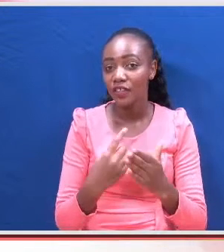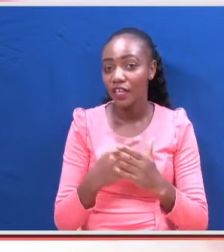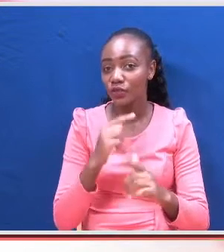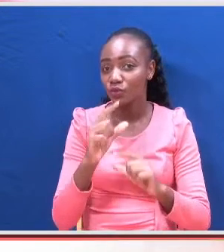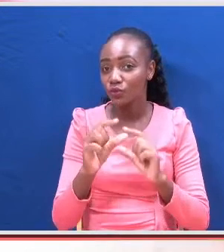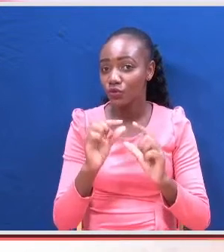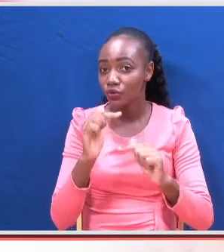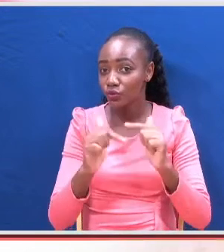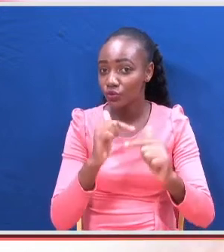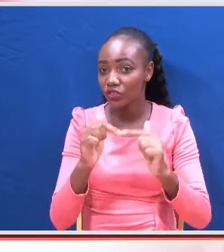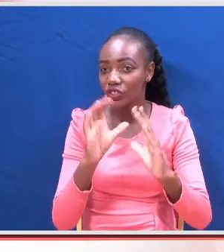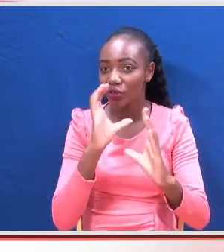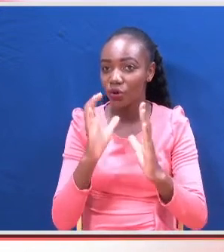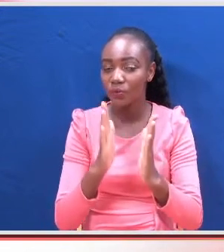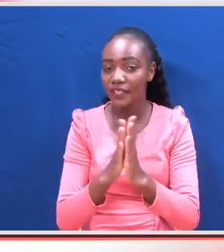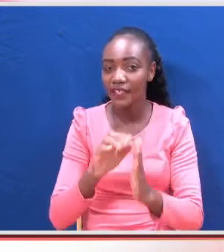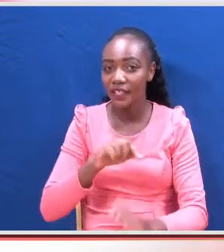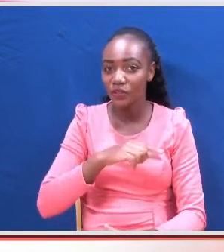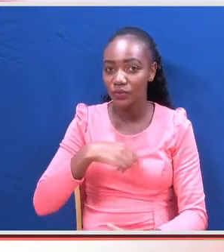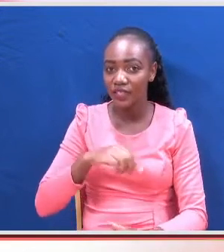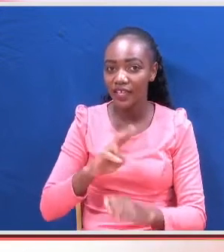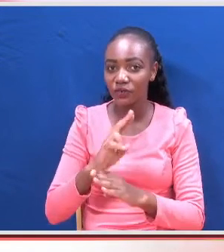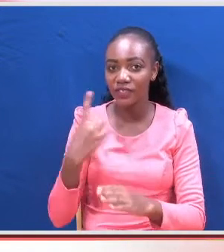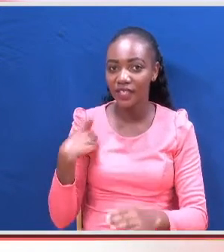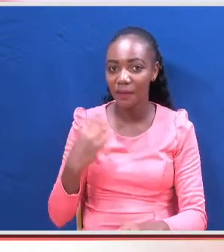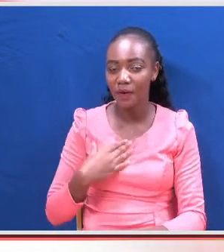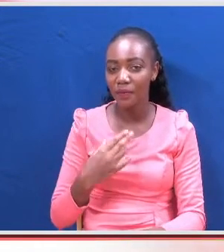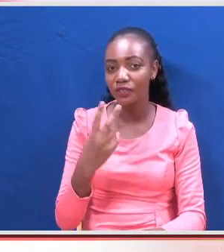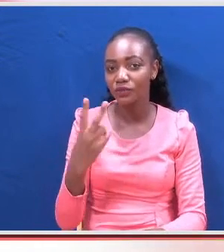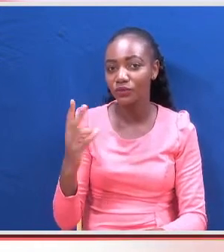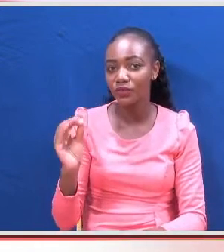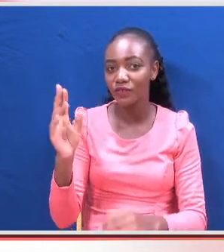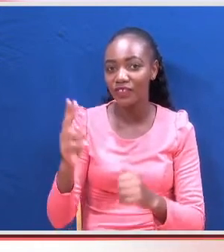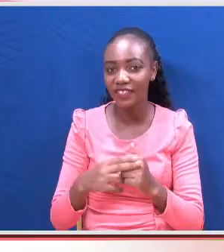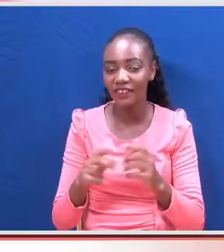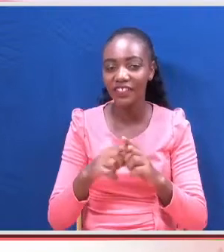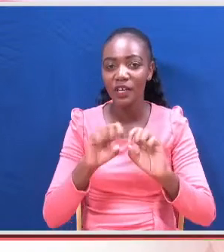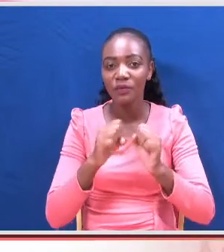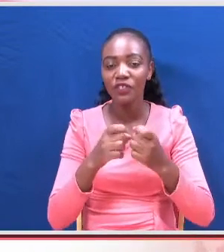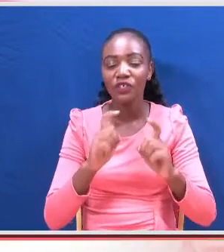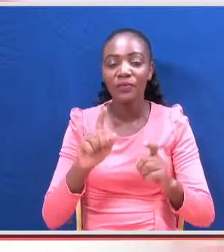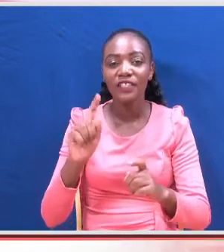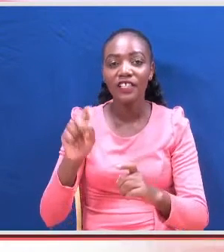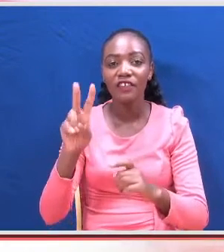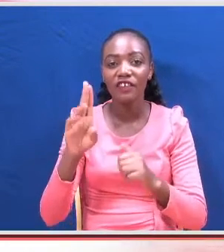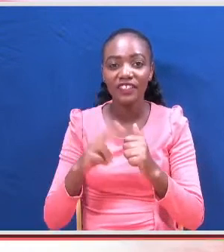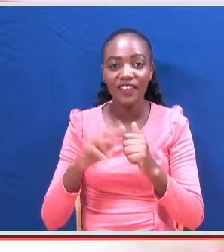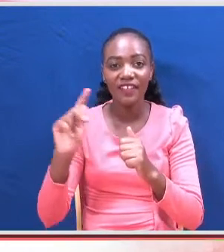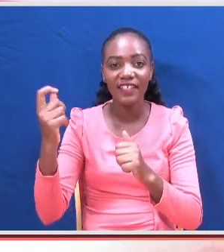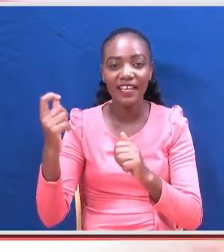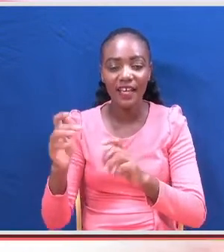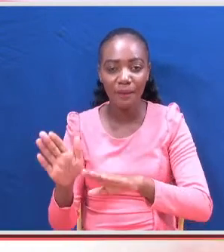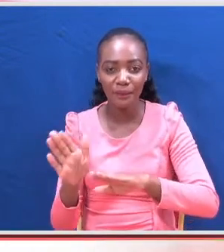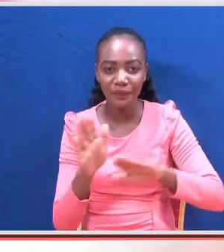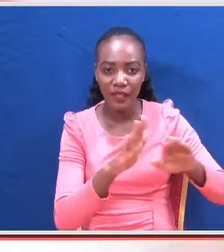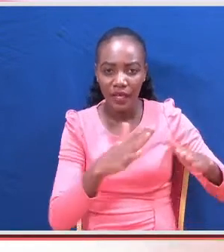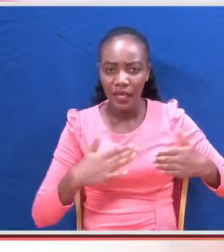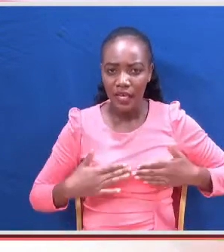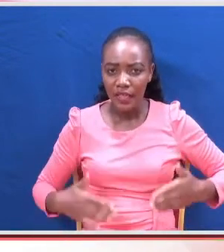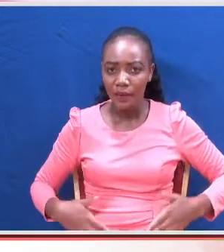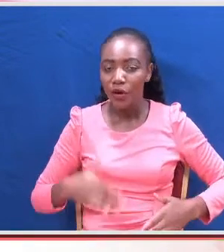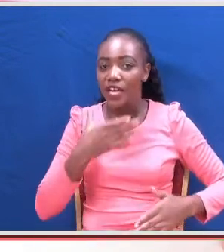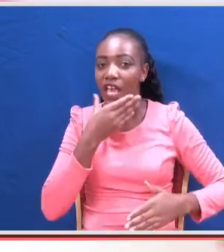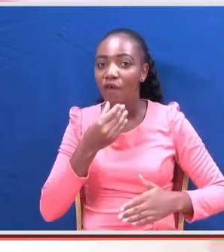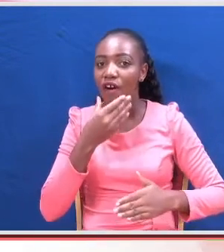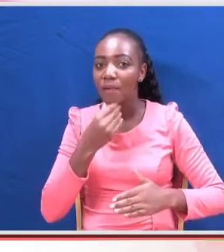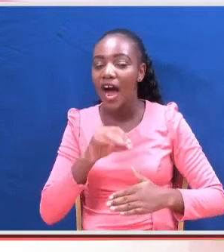kuwasiliana nasi kwa 22047 na katika mitandao ya kijamii @TV47 Kenya. Mwili wa mwanamume wa